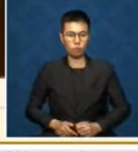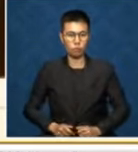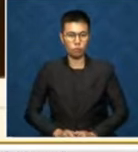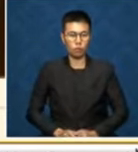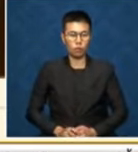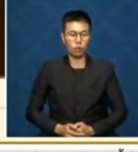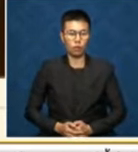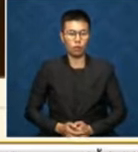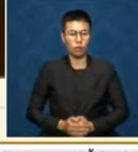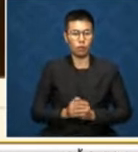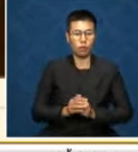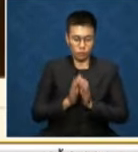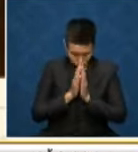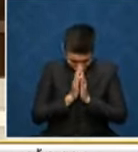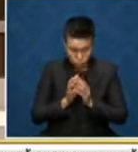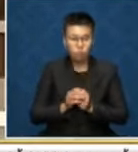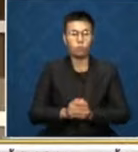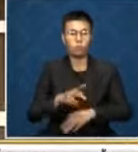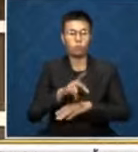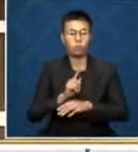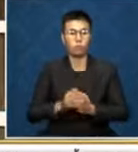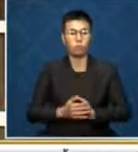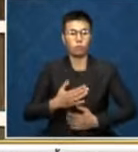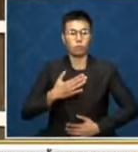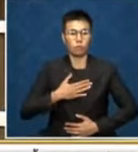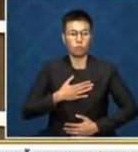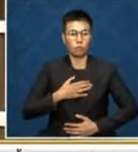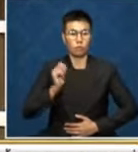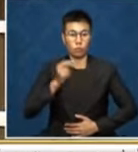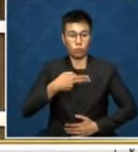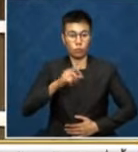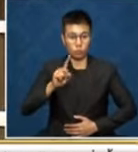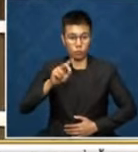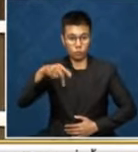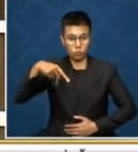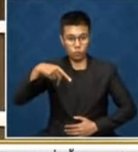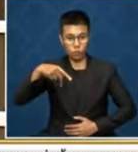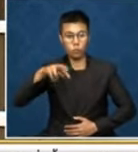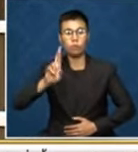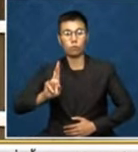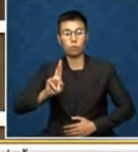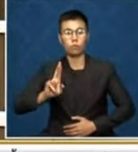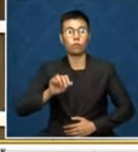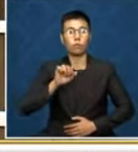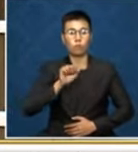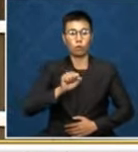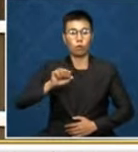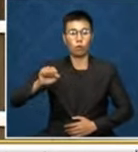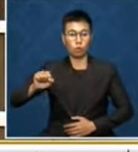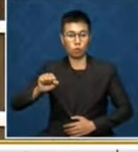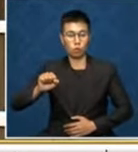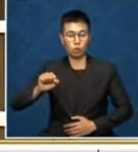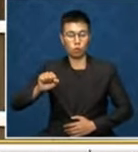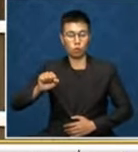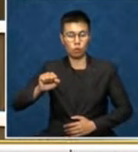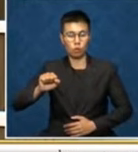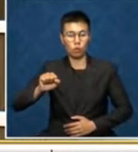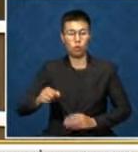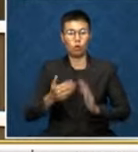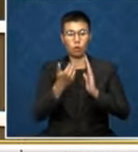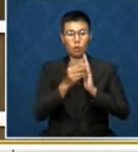ท่านประธานสภาที่เคารพผมนายทศพรเสรีรักษ์สมาชิกสภาผู้แทนราษฎรจังหวัดแ